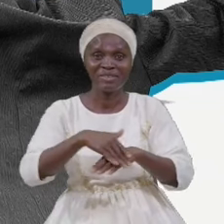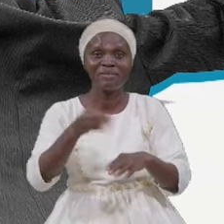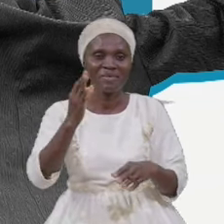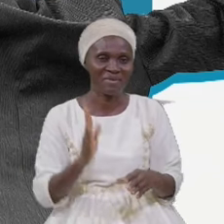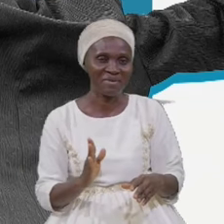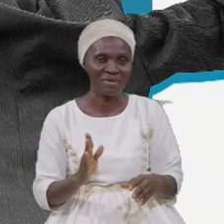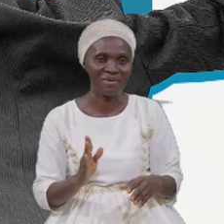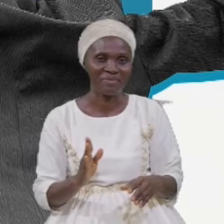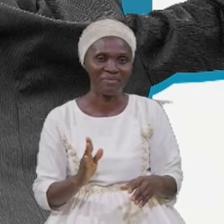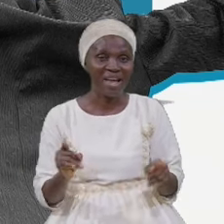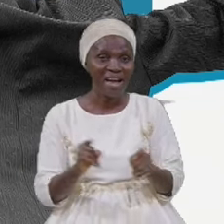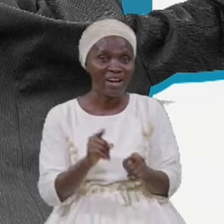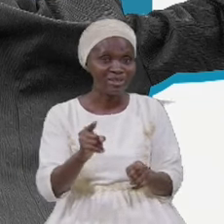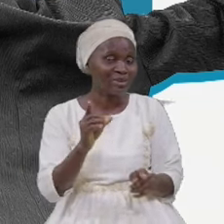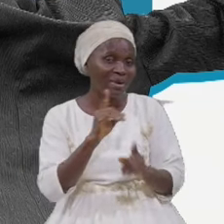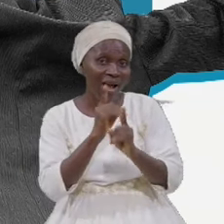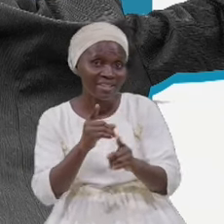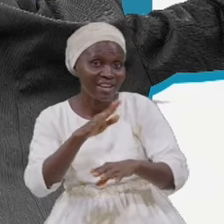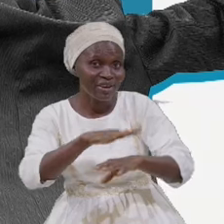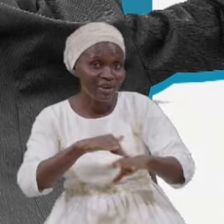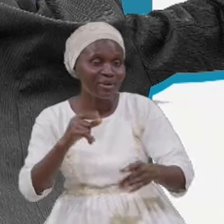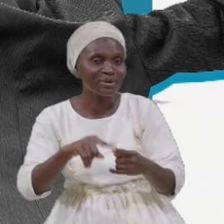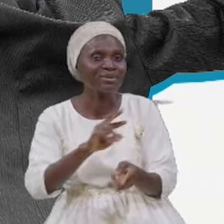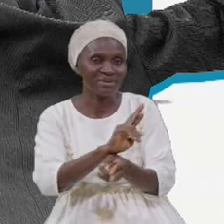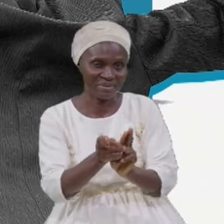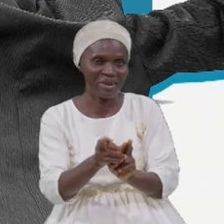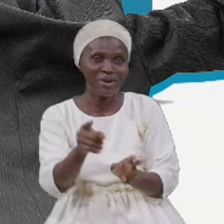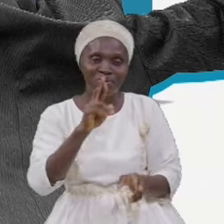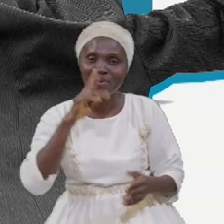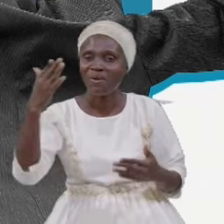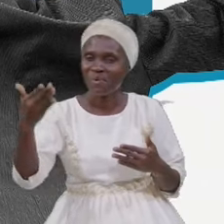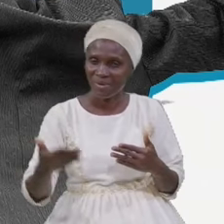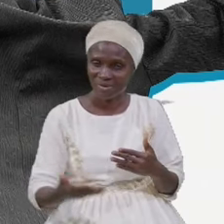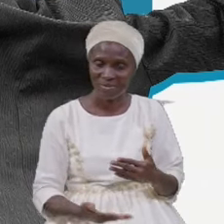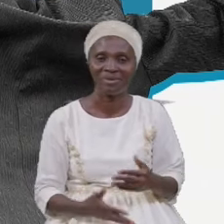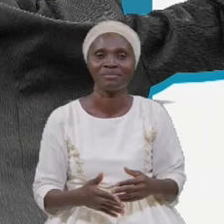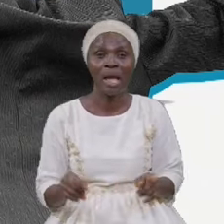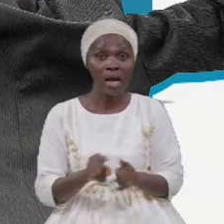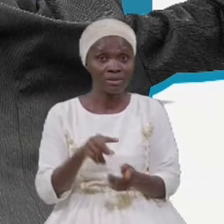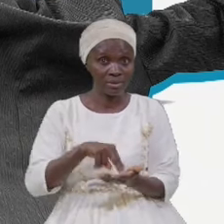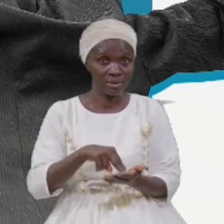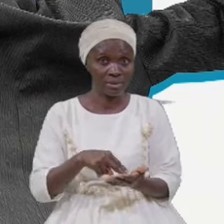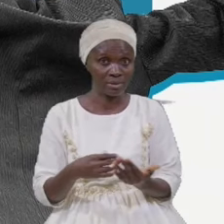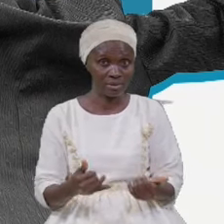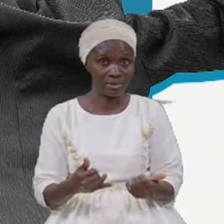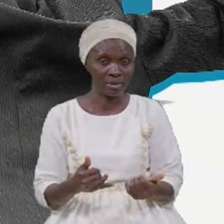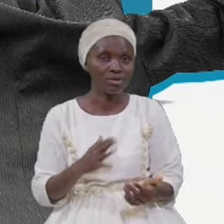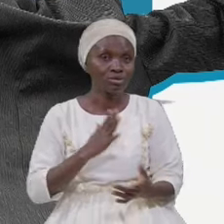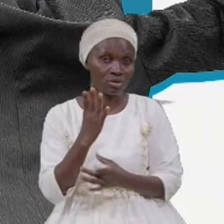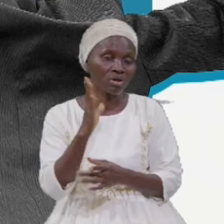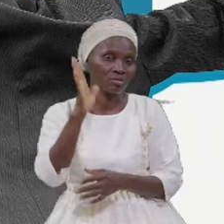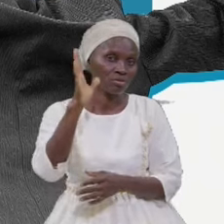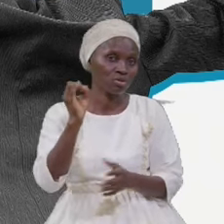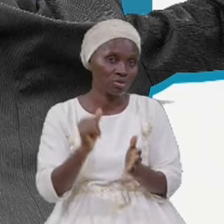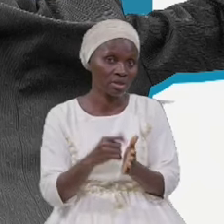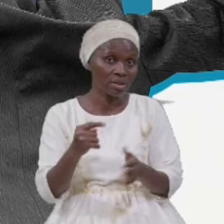la repentance. Nous vous souhaitons la bienvenue. Levez la main pour que les conseillers